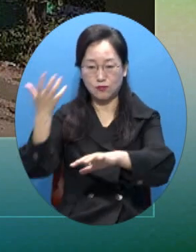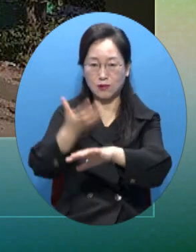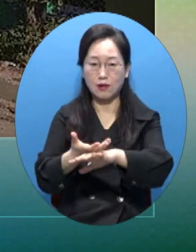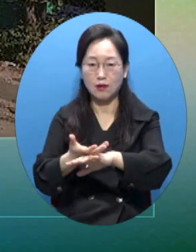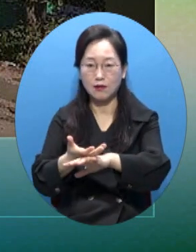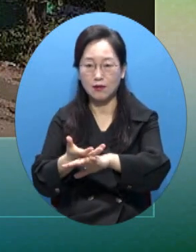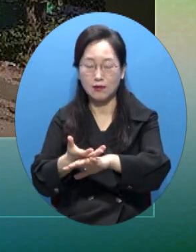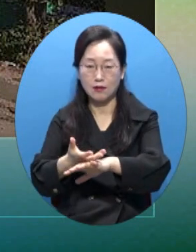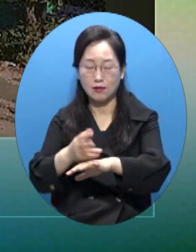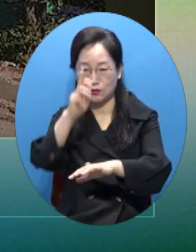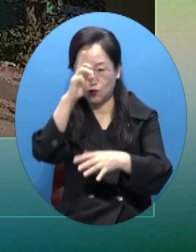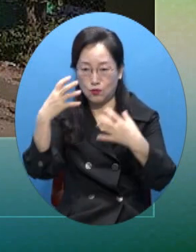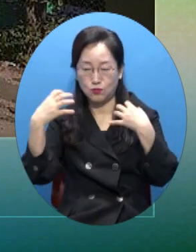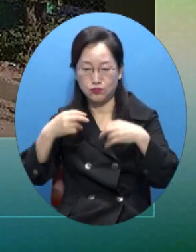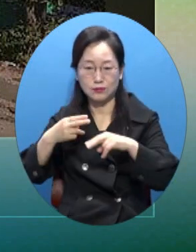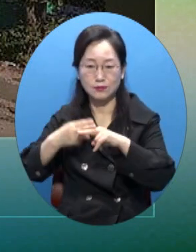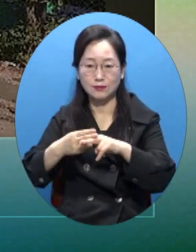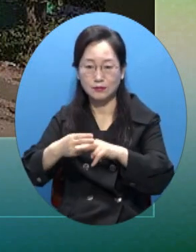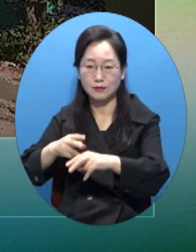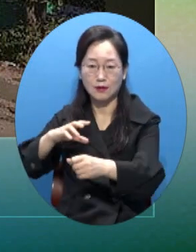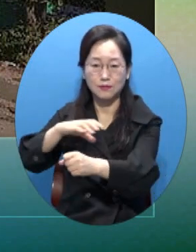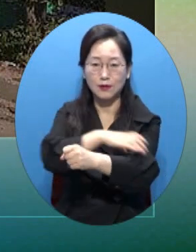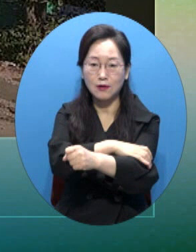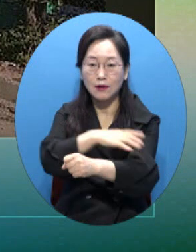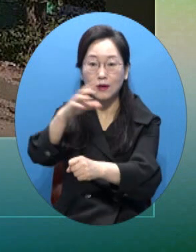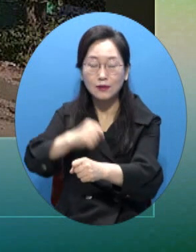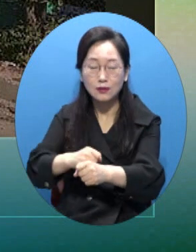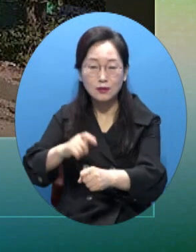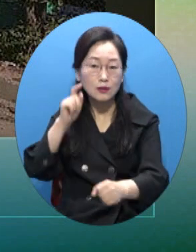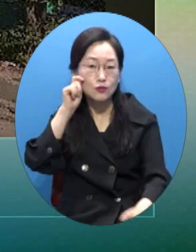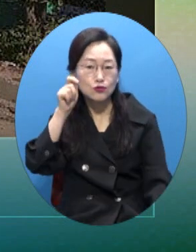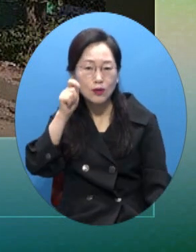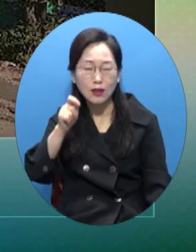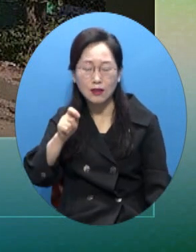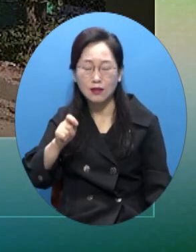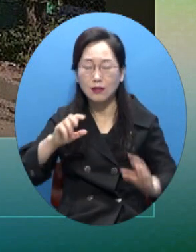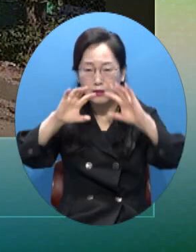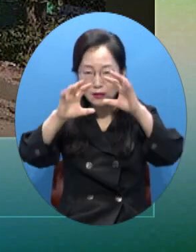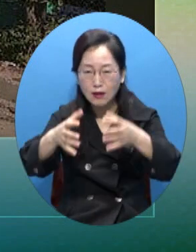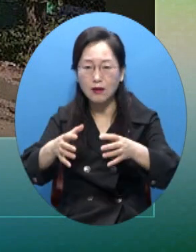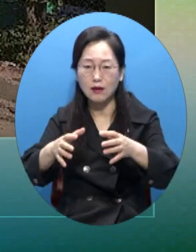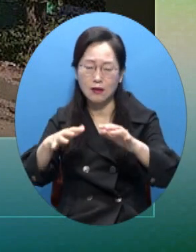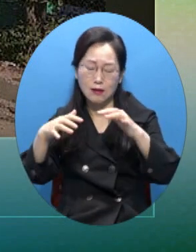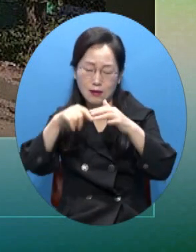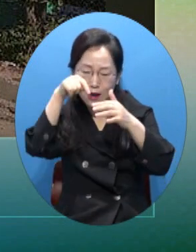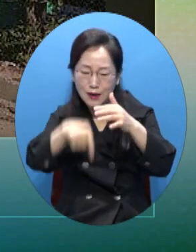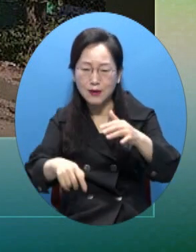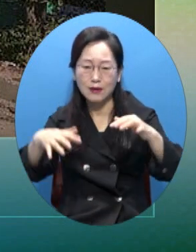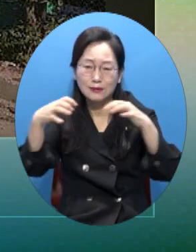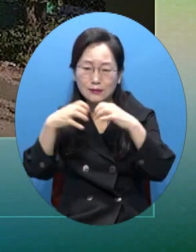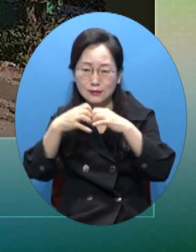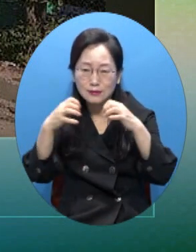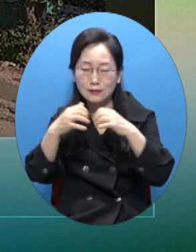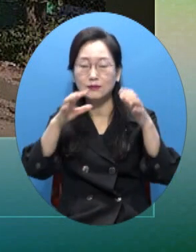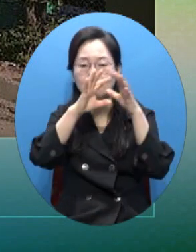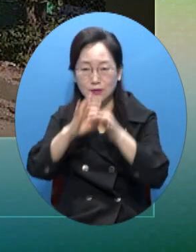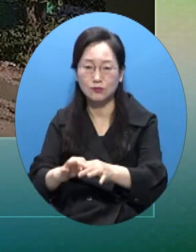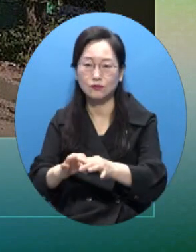정권을 잡은 이 수단 내 계속 내부 갈등이 있어서 지금도 전쟁이 그치지 않고 있습니다.